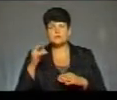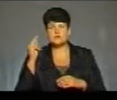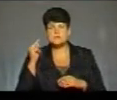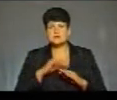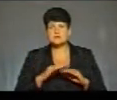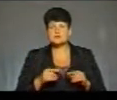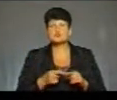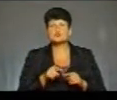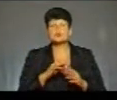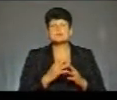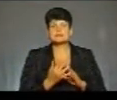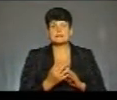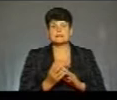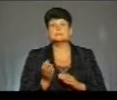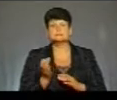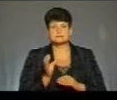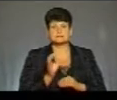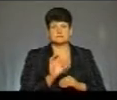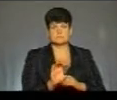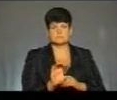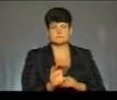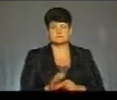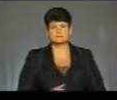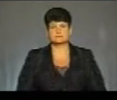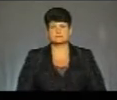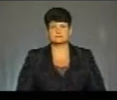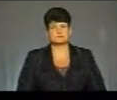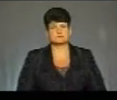села, дізнавався мій колега Богдан Бунчук.